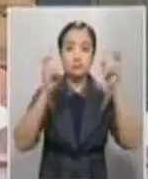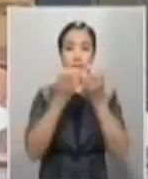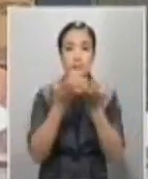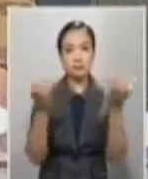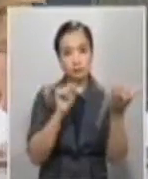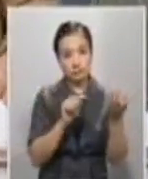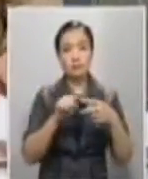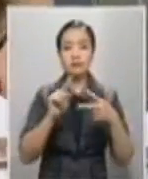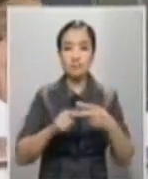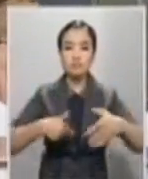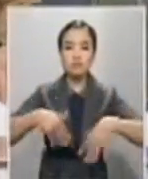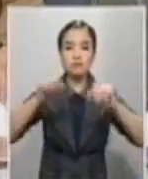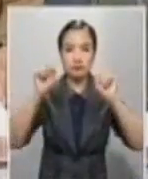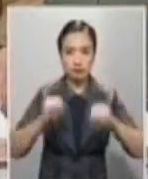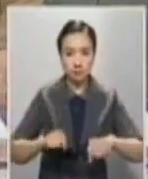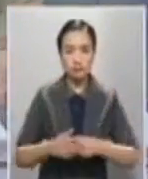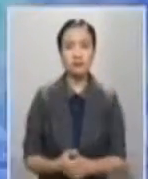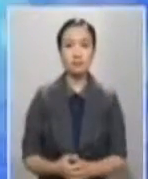นูญรวมถึงการลงประชามติด้วยค่ะ